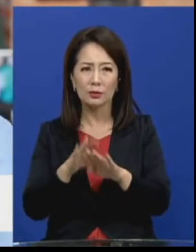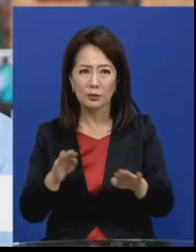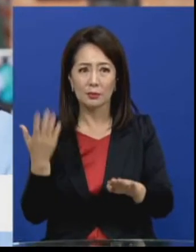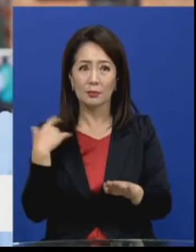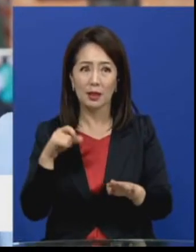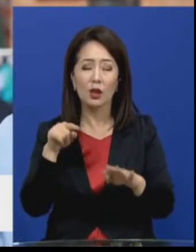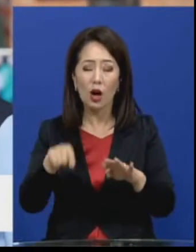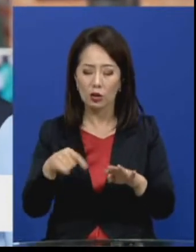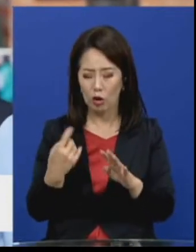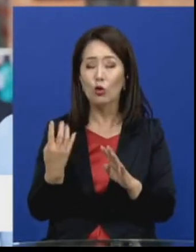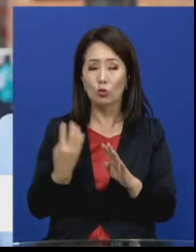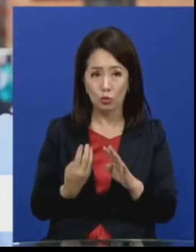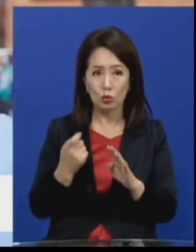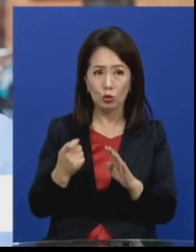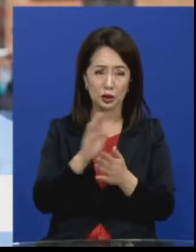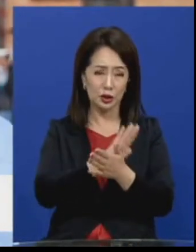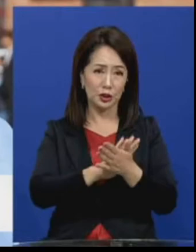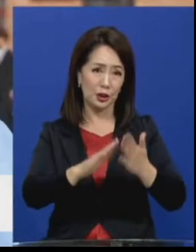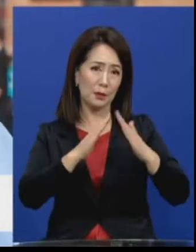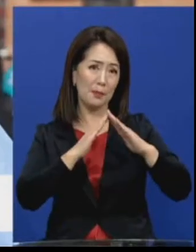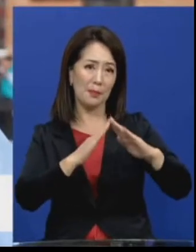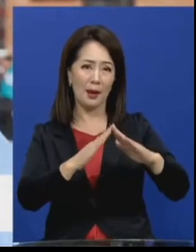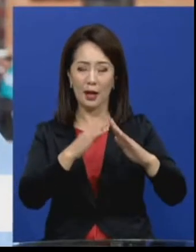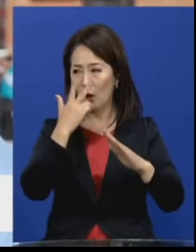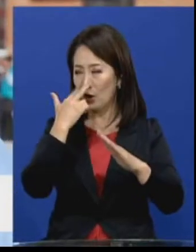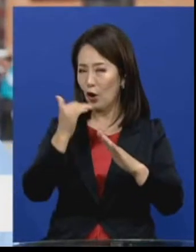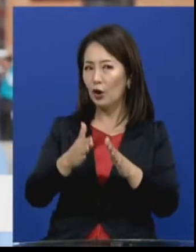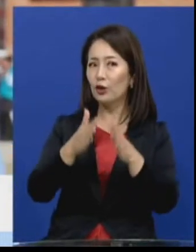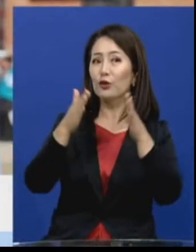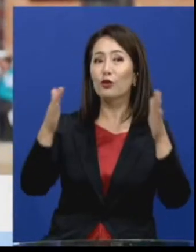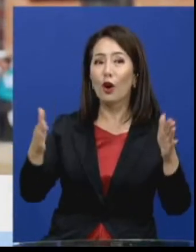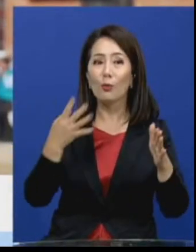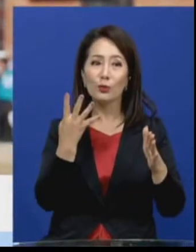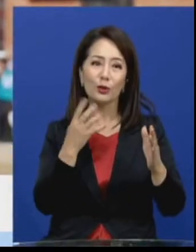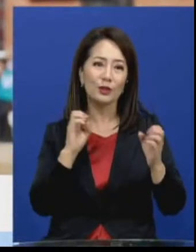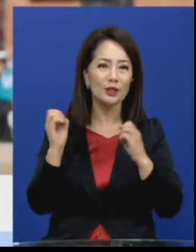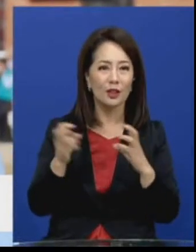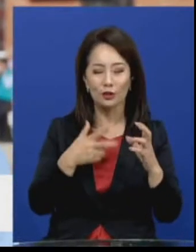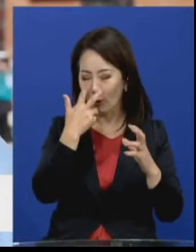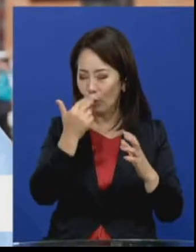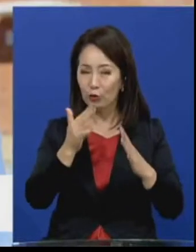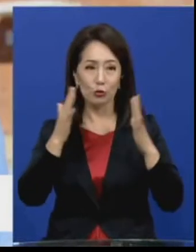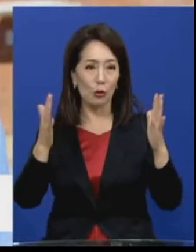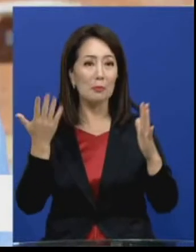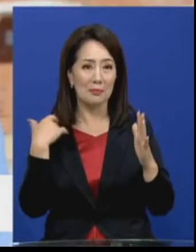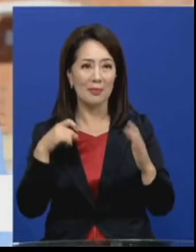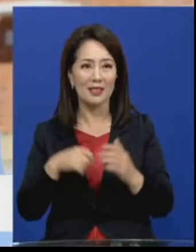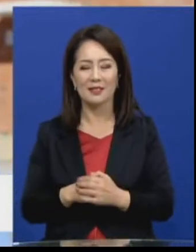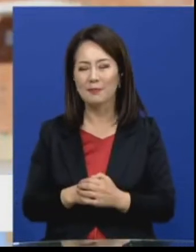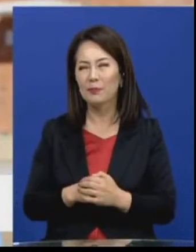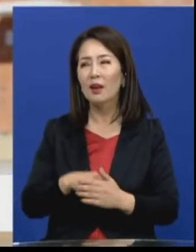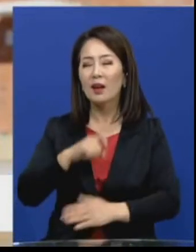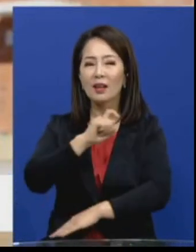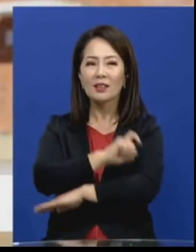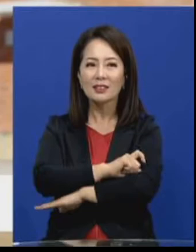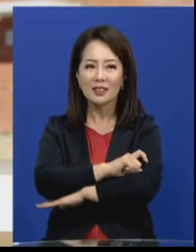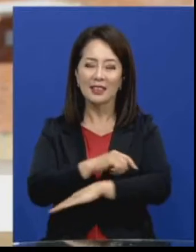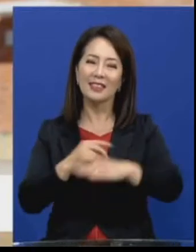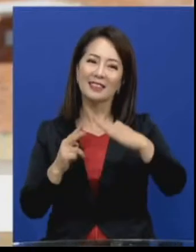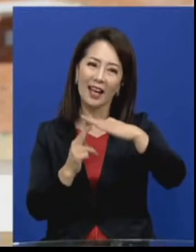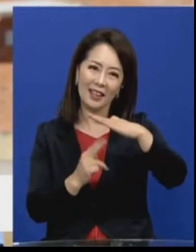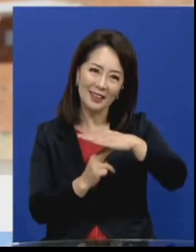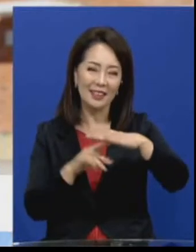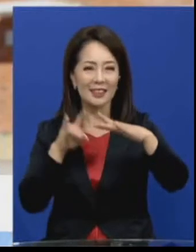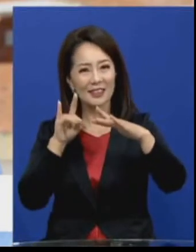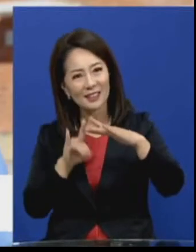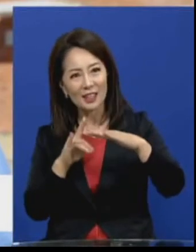хүртээгаа тэгээд шинэ байр болохоор гой том тэгээ дөрүүлээ ялцад гой том байсан. Хичээлийнхээ санал